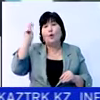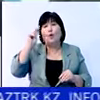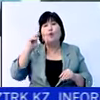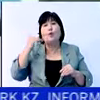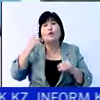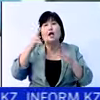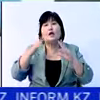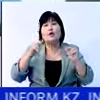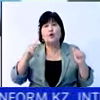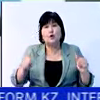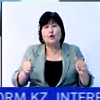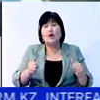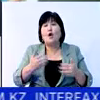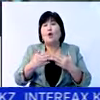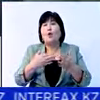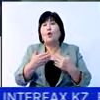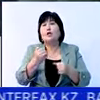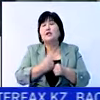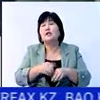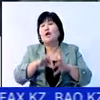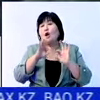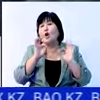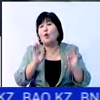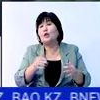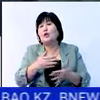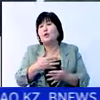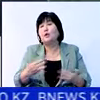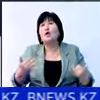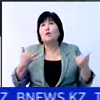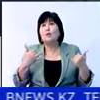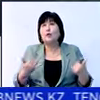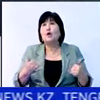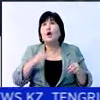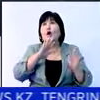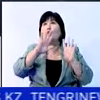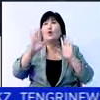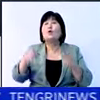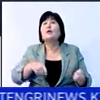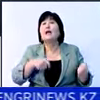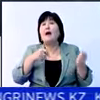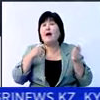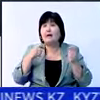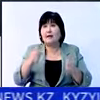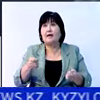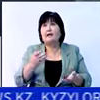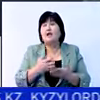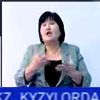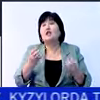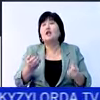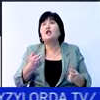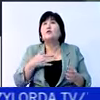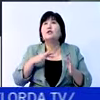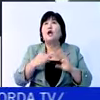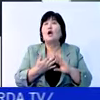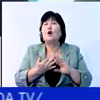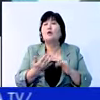үйінің, оқушыларының қолдан жасалған қолөнер бұйымдарының барлығы бүгінгі көрмеге әкелінді. Және де бізде аудандық